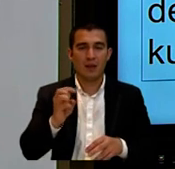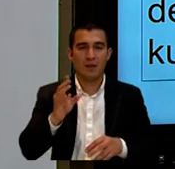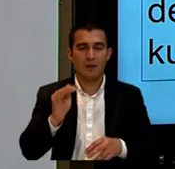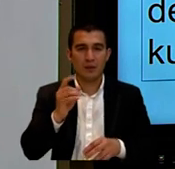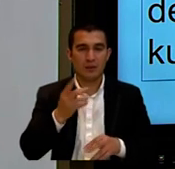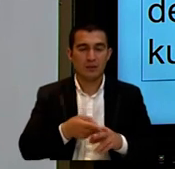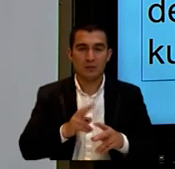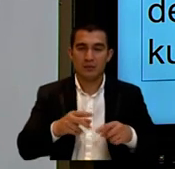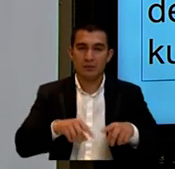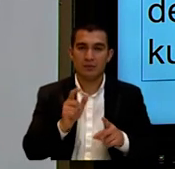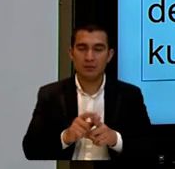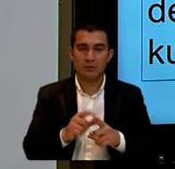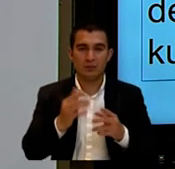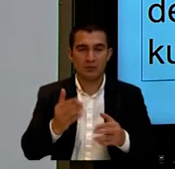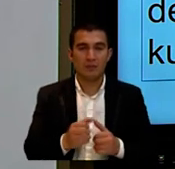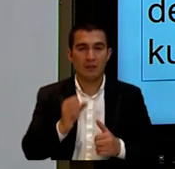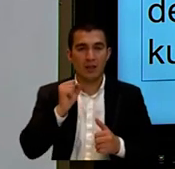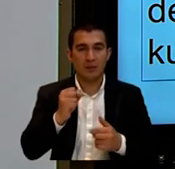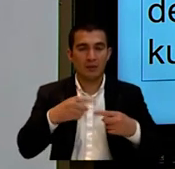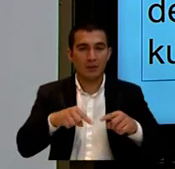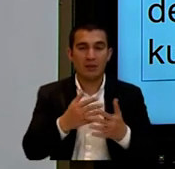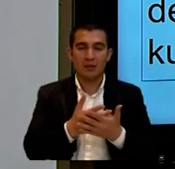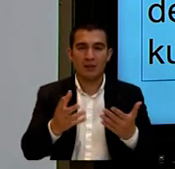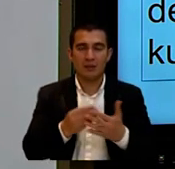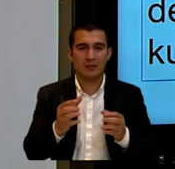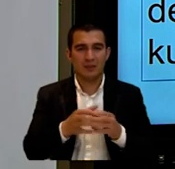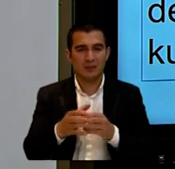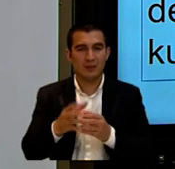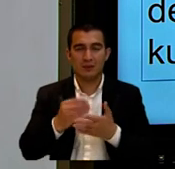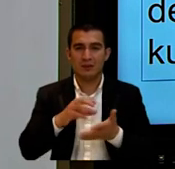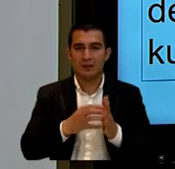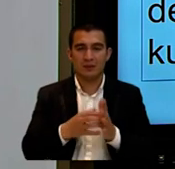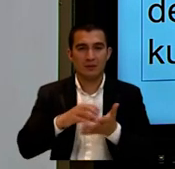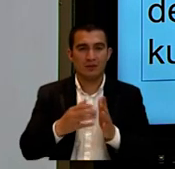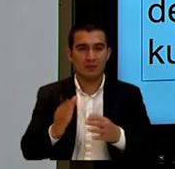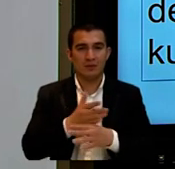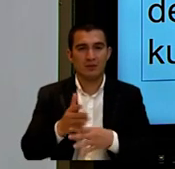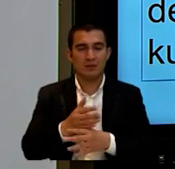Арамарфоз, болым, тіп, ва саныфлерді күзетділаде.